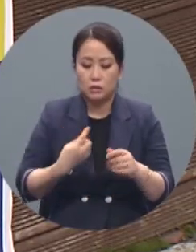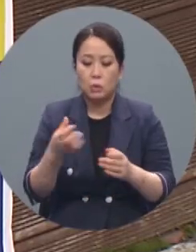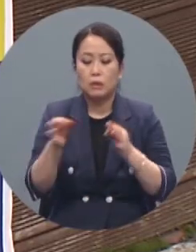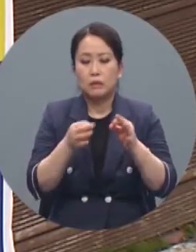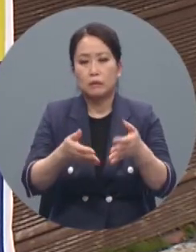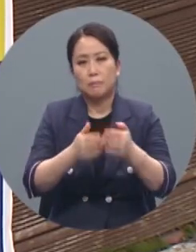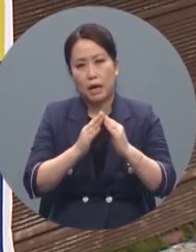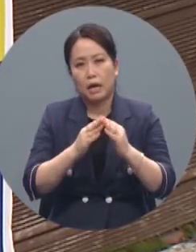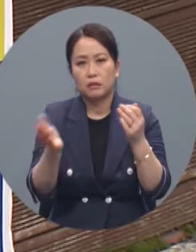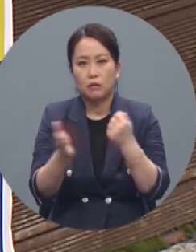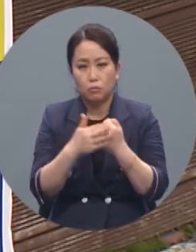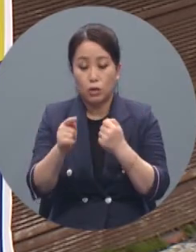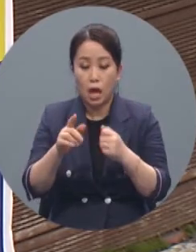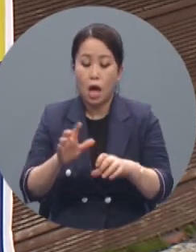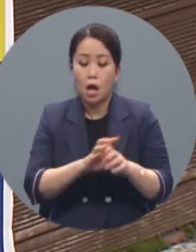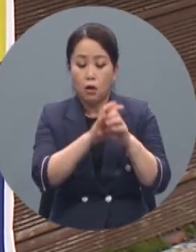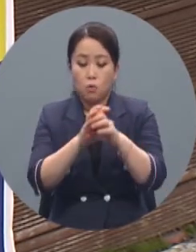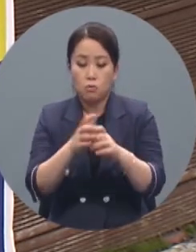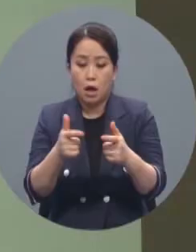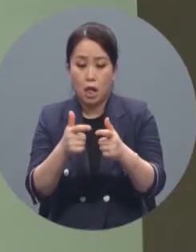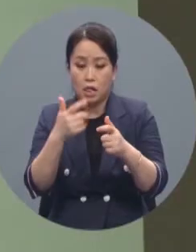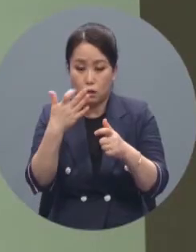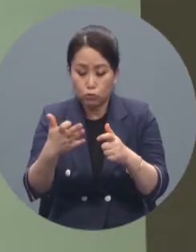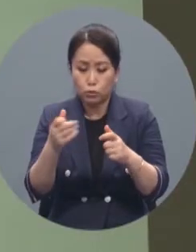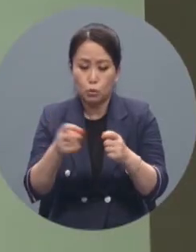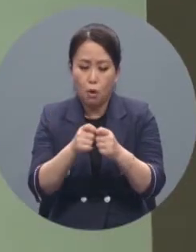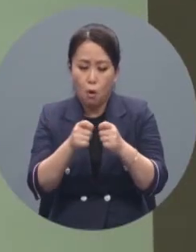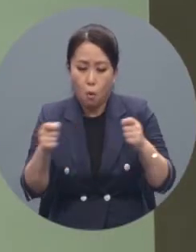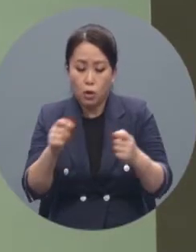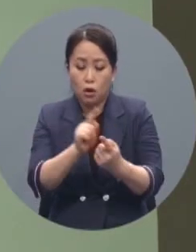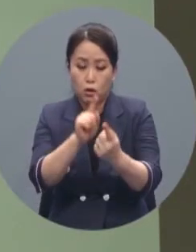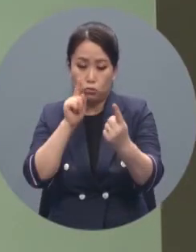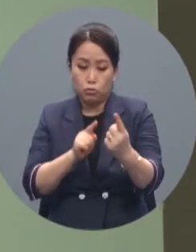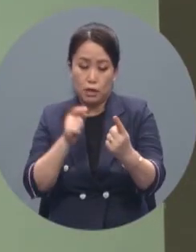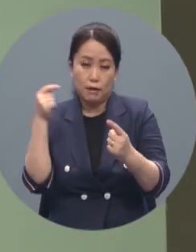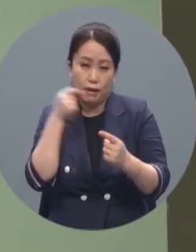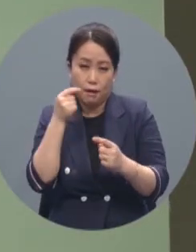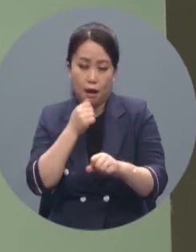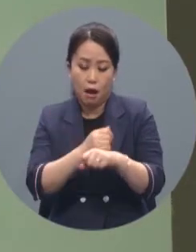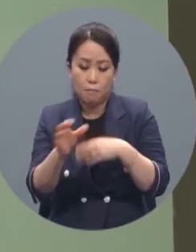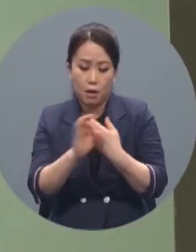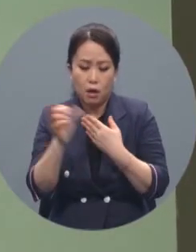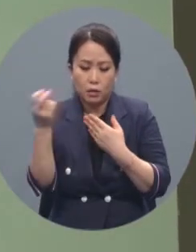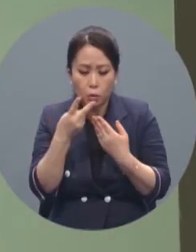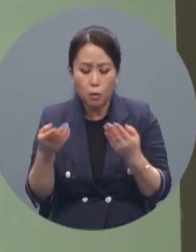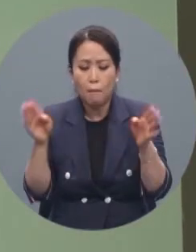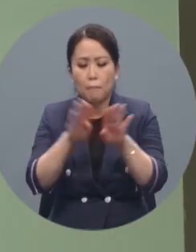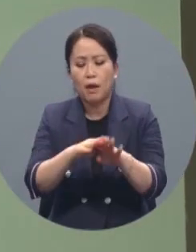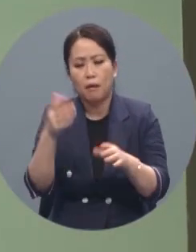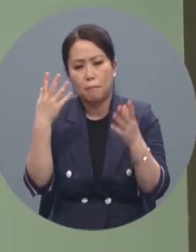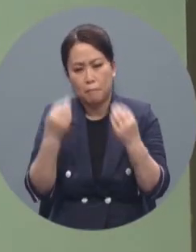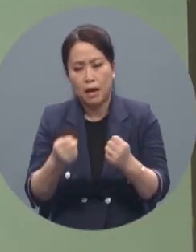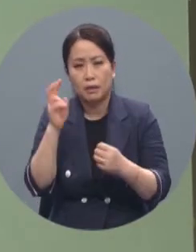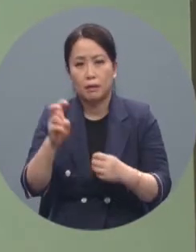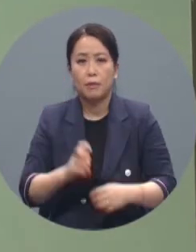코로나19가 장기화와 거리두기 강화에 따른 무더기 폐업도 우려됩니다. MBC 뉴스 박준호입니다.